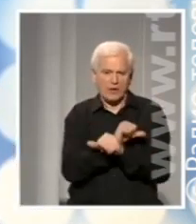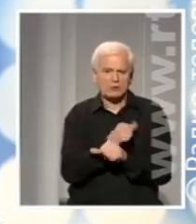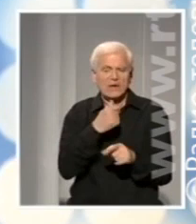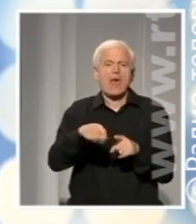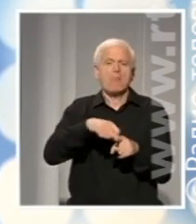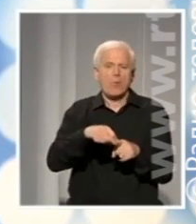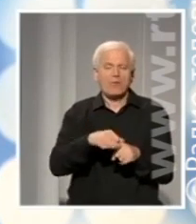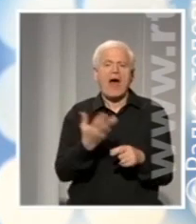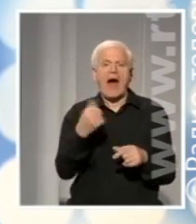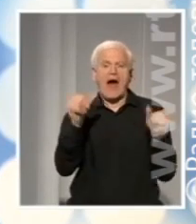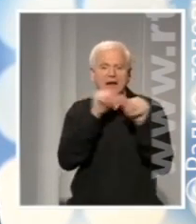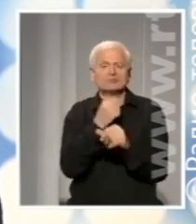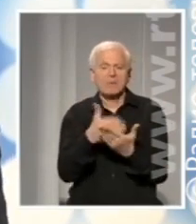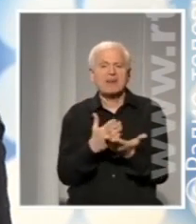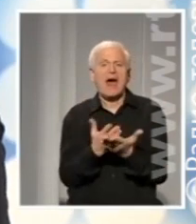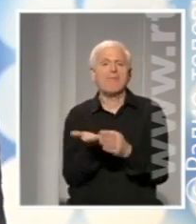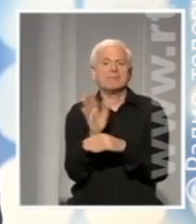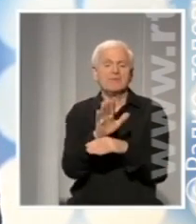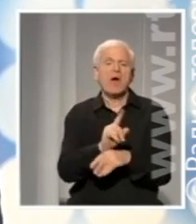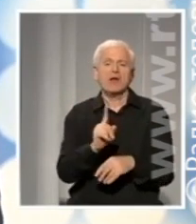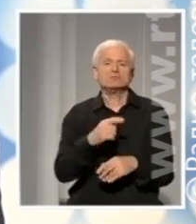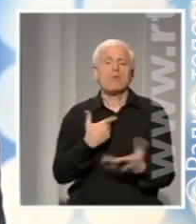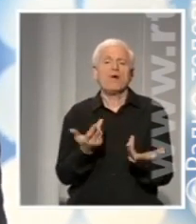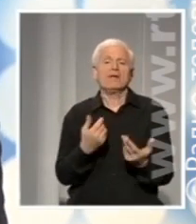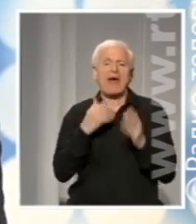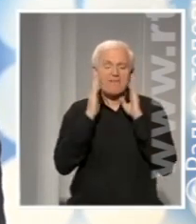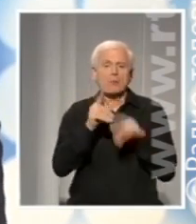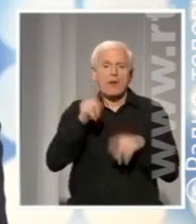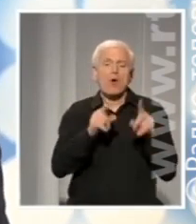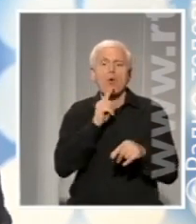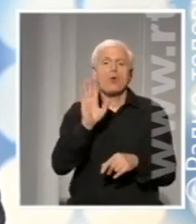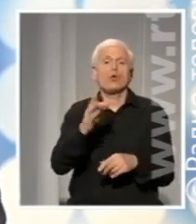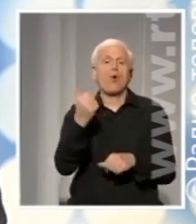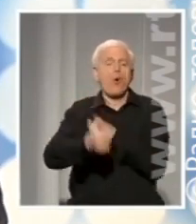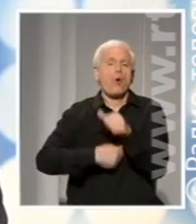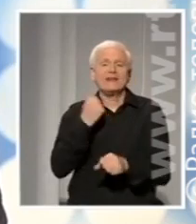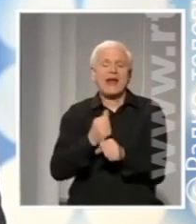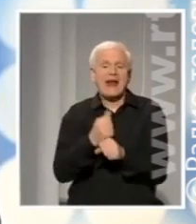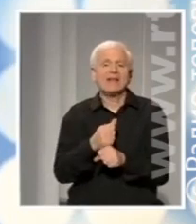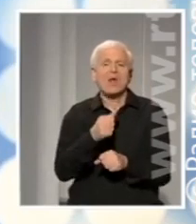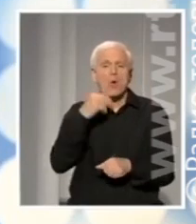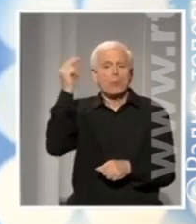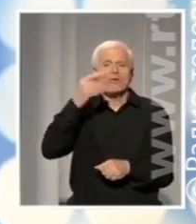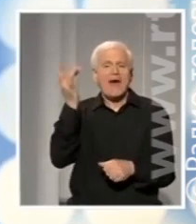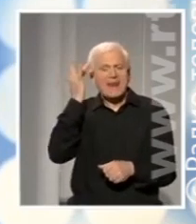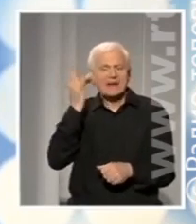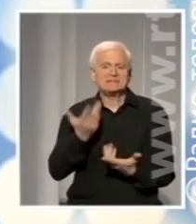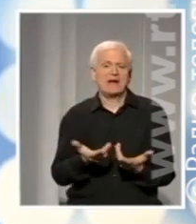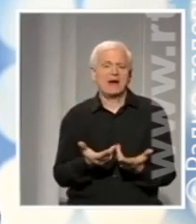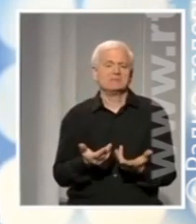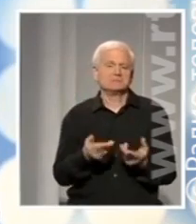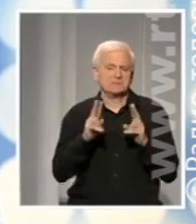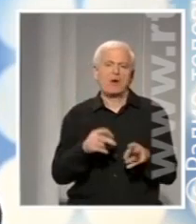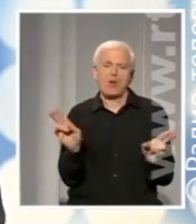se, a greška je bila u prezentaciji, pa nećemo valjda poverovati da neko ko tolike godine radi u prosveti ne zna određene stvari. To je